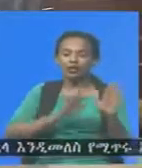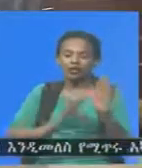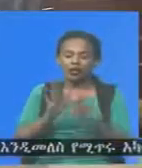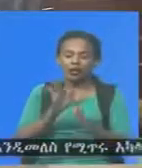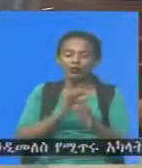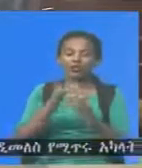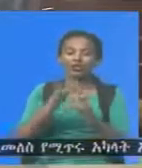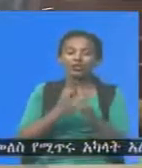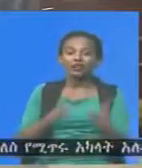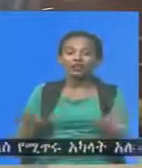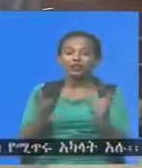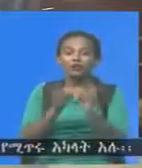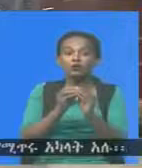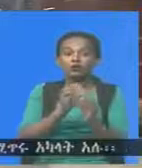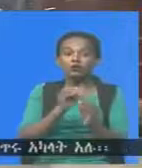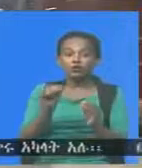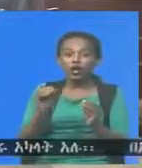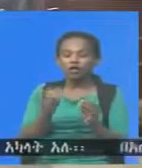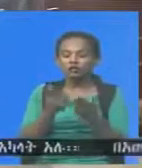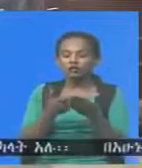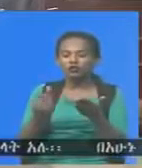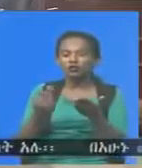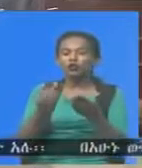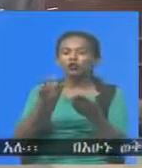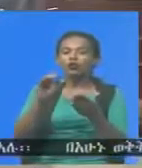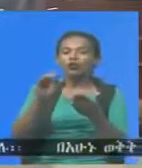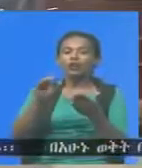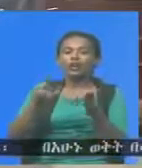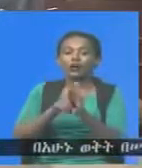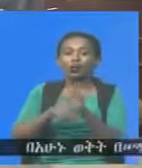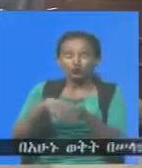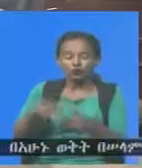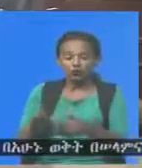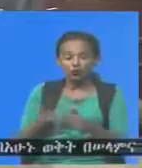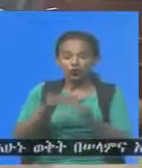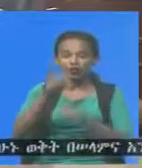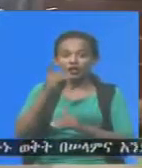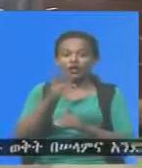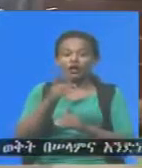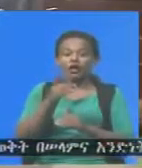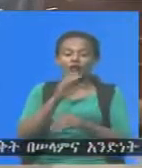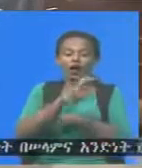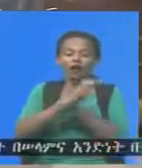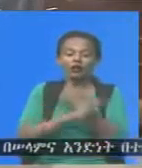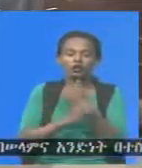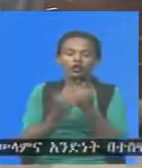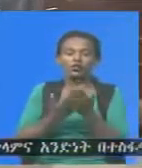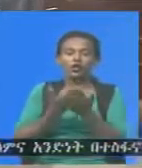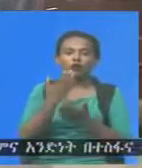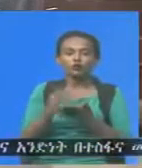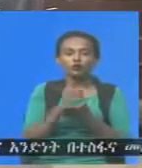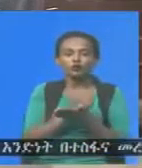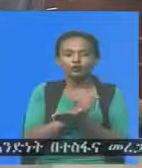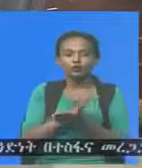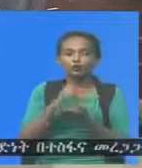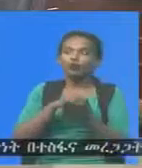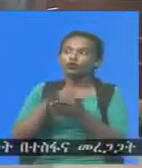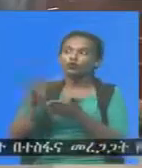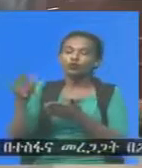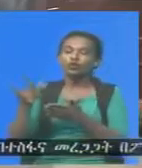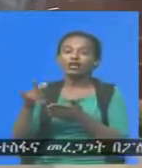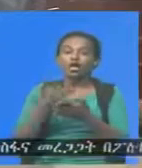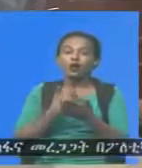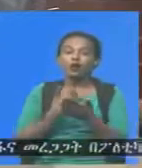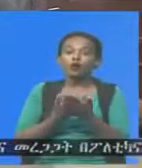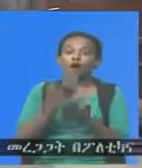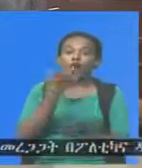ክራይ ሰብሳቢዎችና ኮንትሮባንዲስቶች ከፍተኛ የሀገራችን ሀብት የመዘበሩ አካላት በሀገር ውስጥም ሆነ በውጭ ሀገር ያለውን